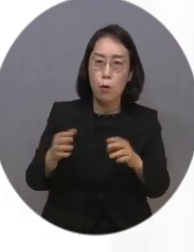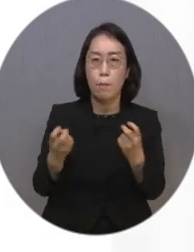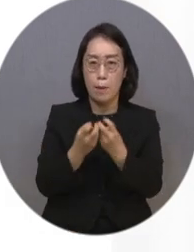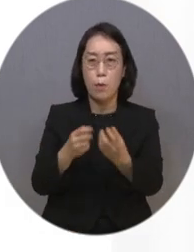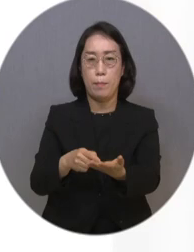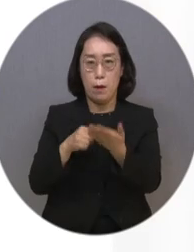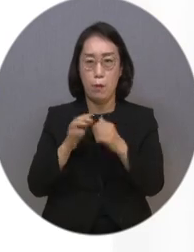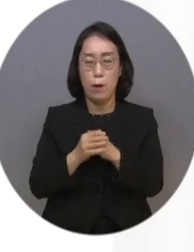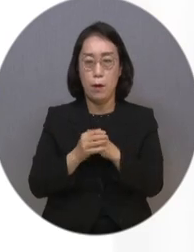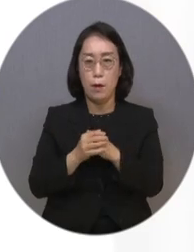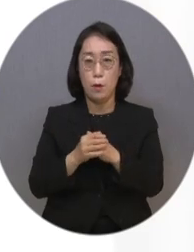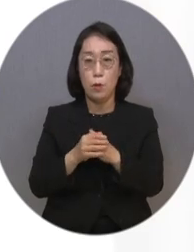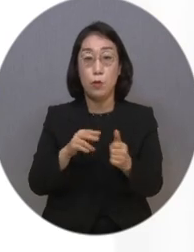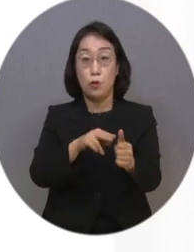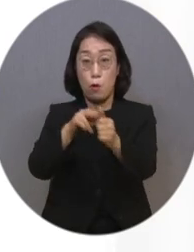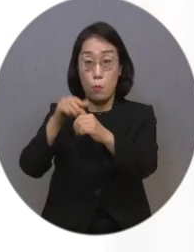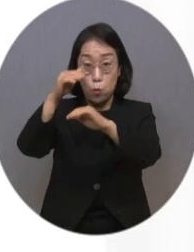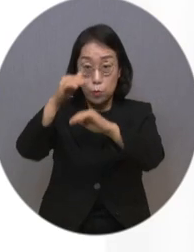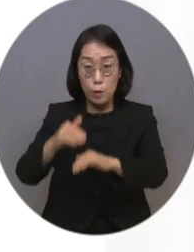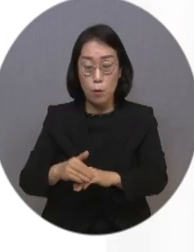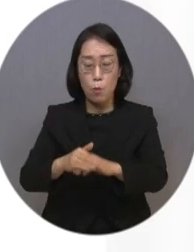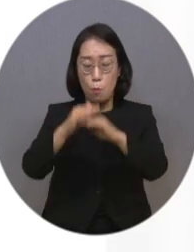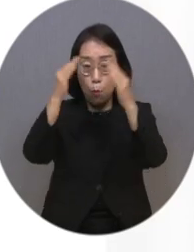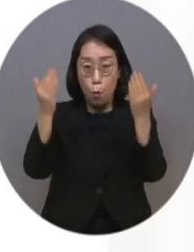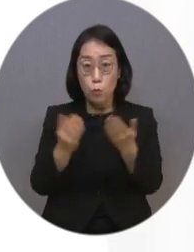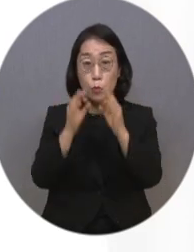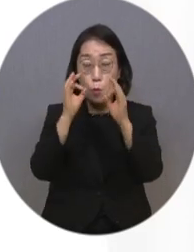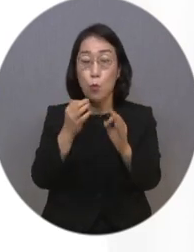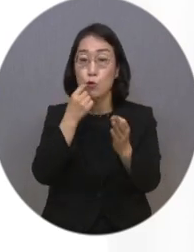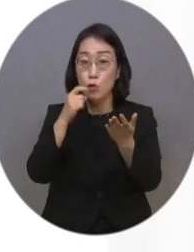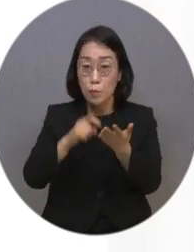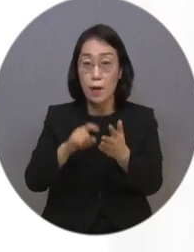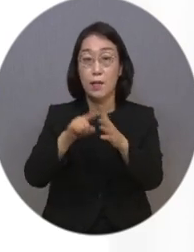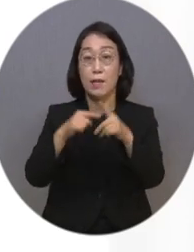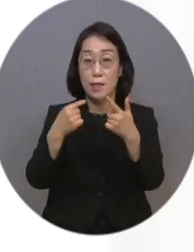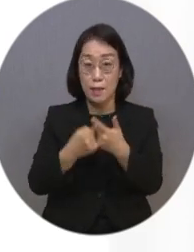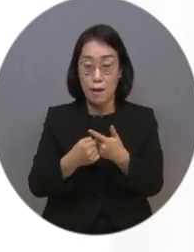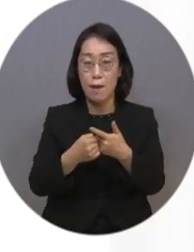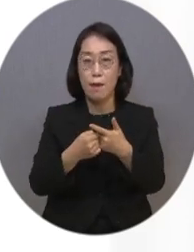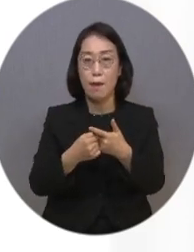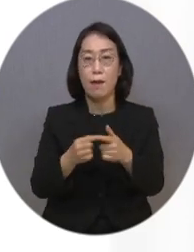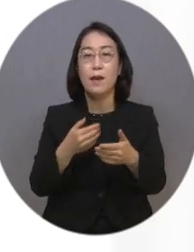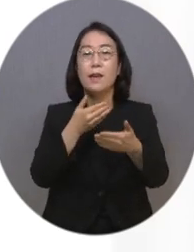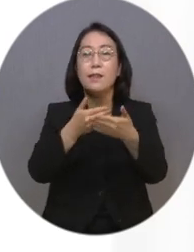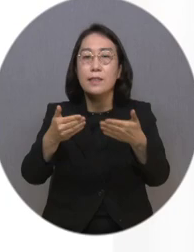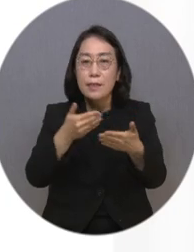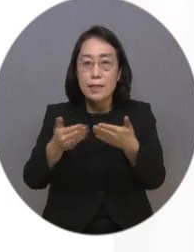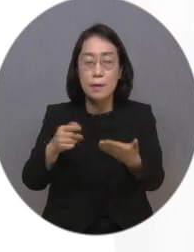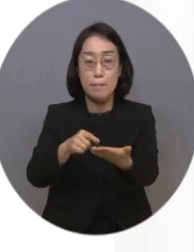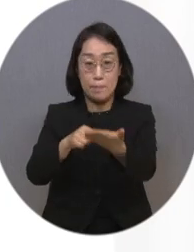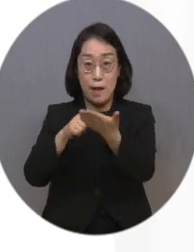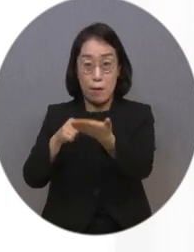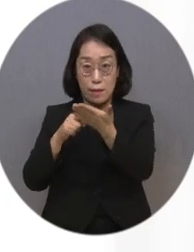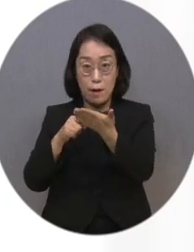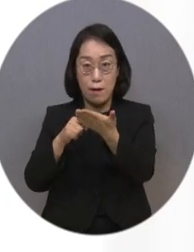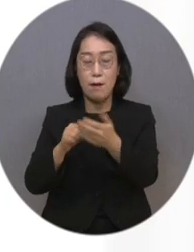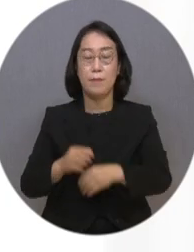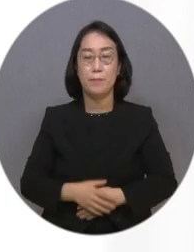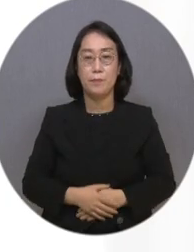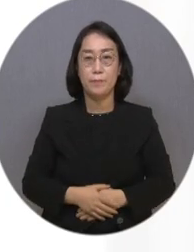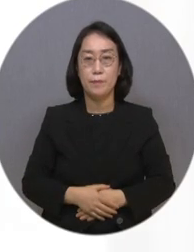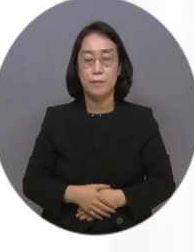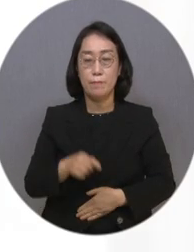이러한 정보들은 모든 사용자들이 쉽게 이해할 수 있도록 직관적으로 파악할 수 있는 그림으로 표현됐습니다